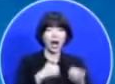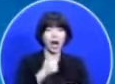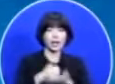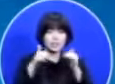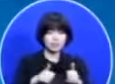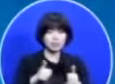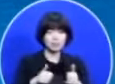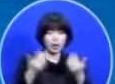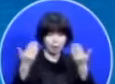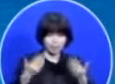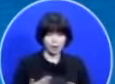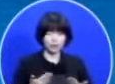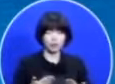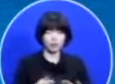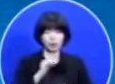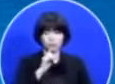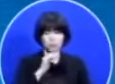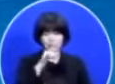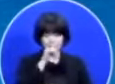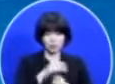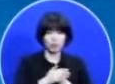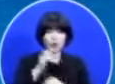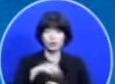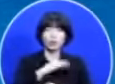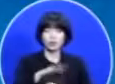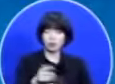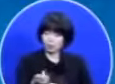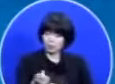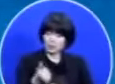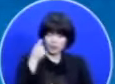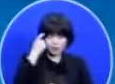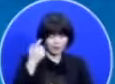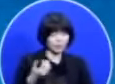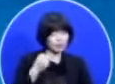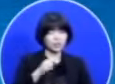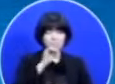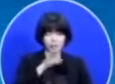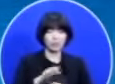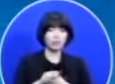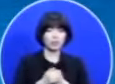것이라고 했습니다 결코 이 일을 작게 여기만 안됩니다